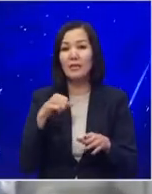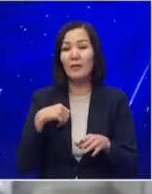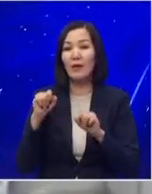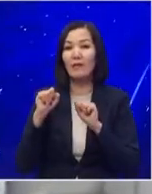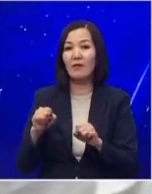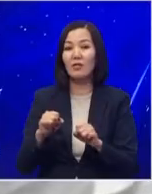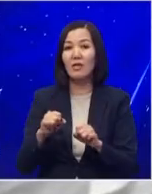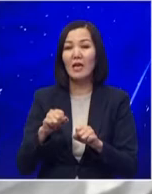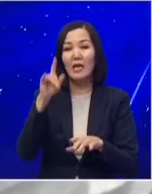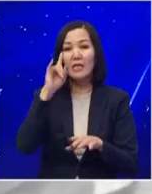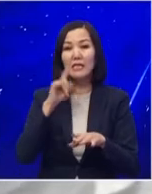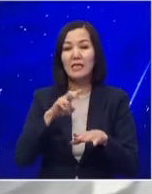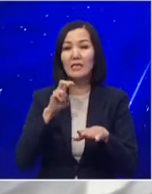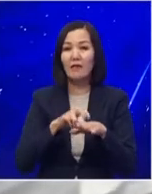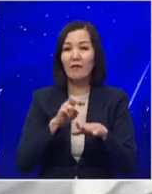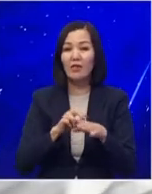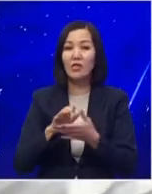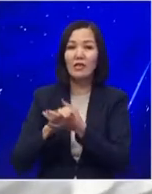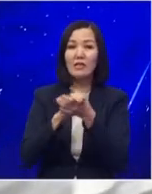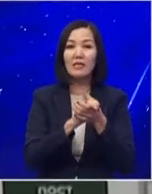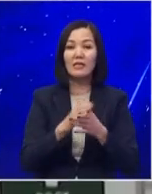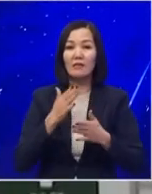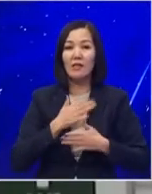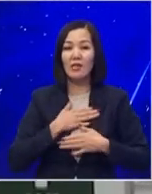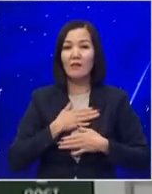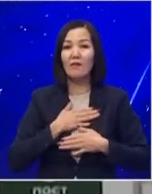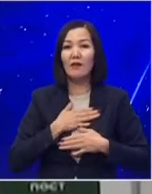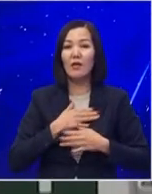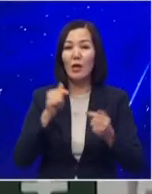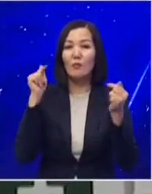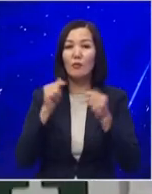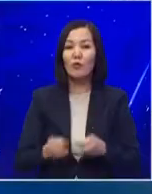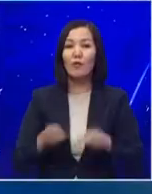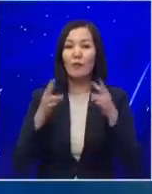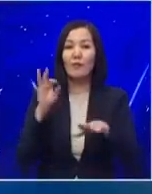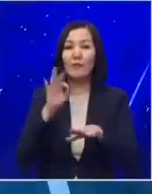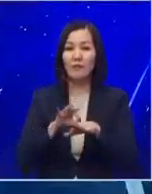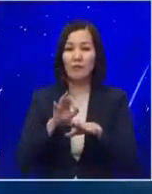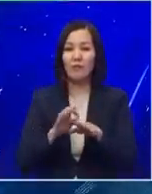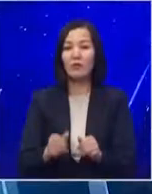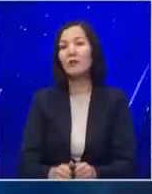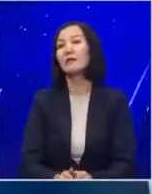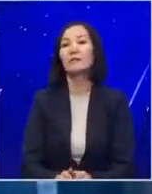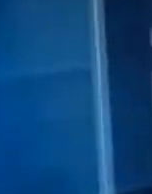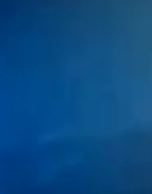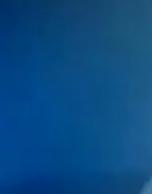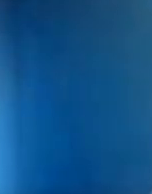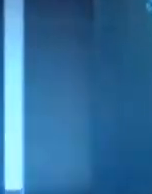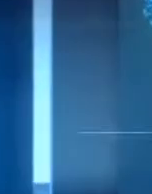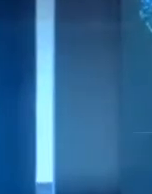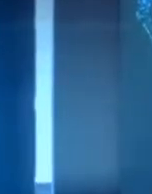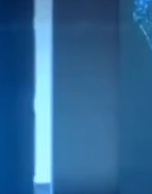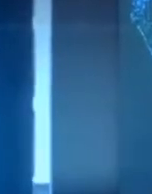казахстанских врачей а также единство нашего народа сплотивший вася против опасного вируса турнира тимергалиева телеканал